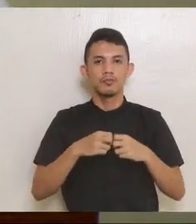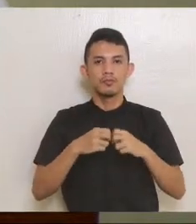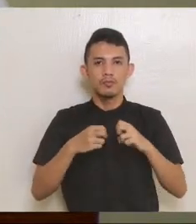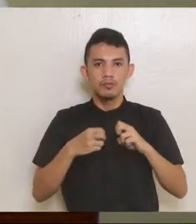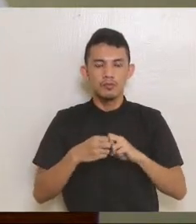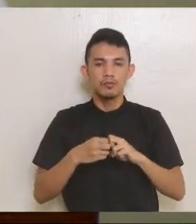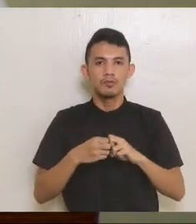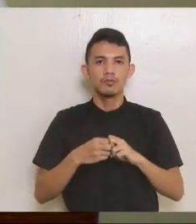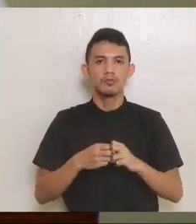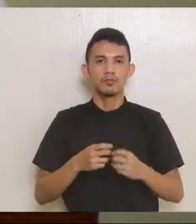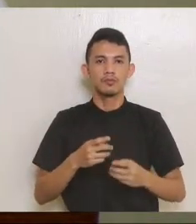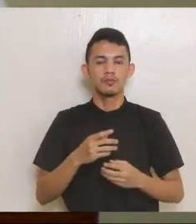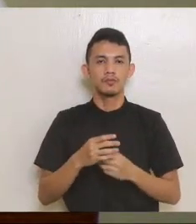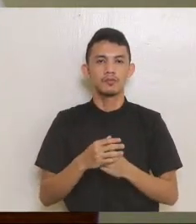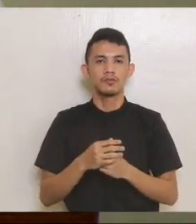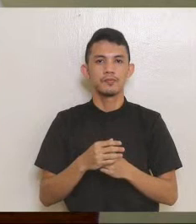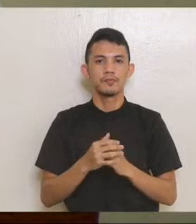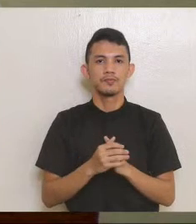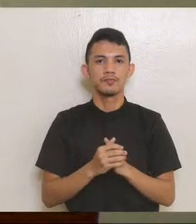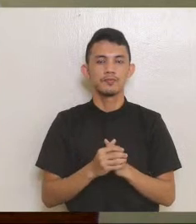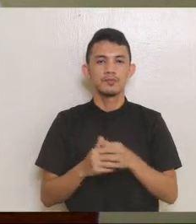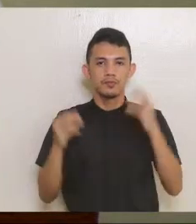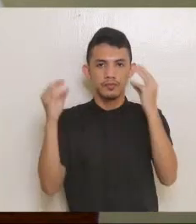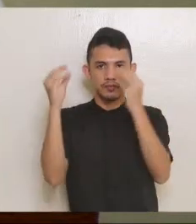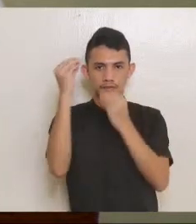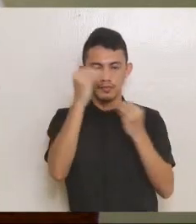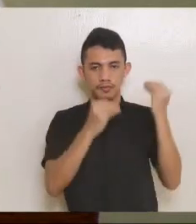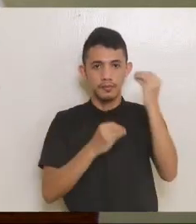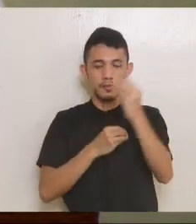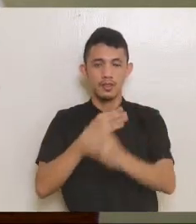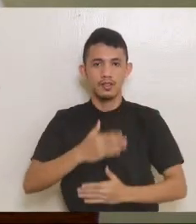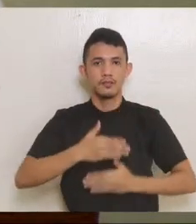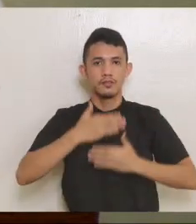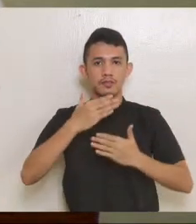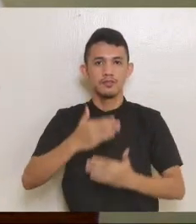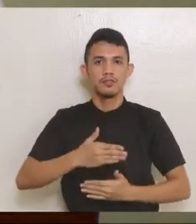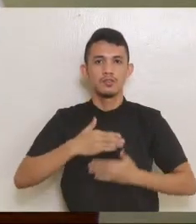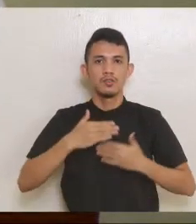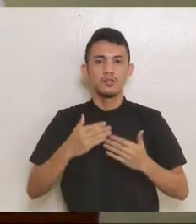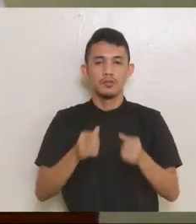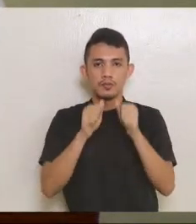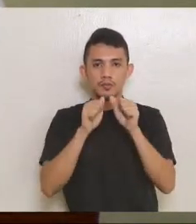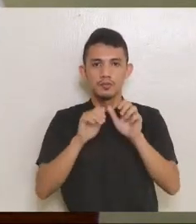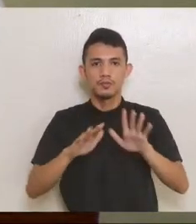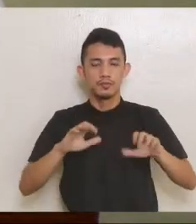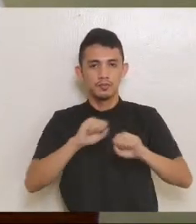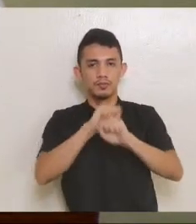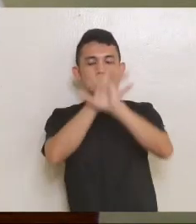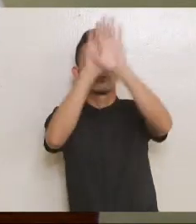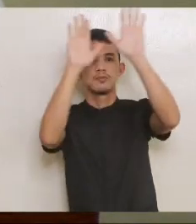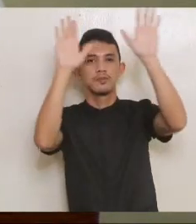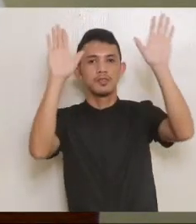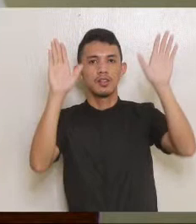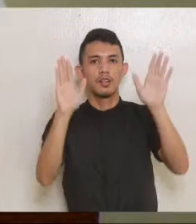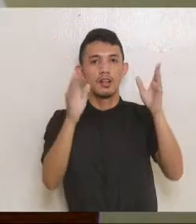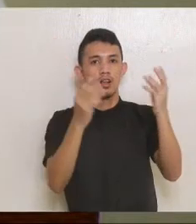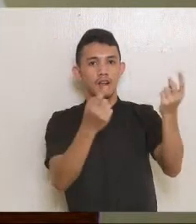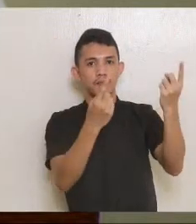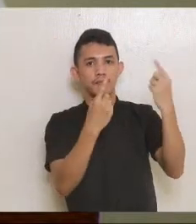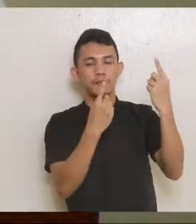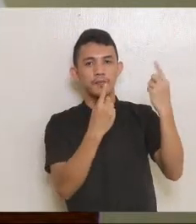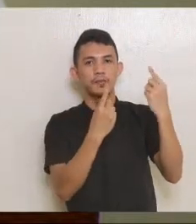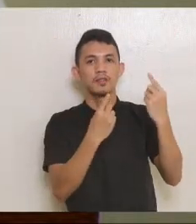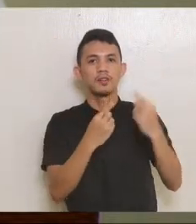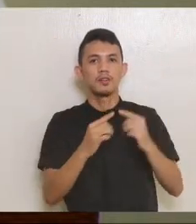tigbugnaw, sa kagulanan tiglipay, ubulahang kahayag, tubaga ang kasing-kasing, sa